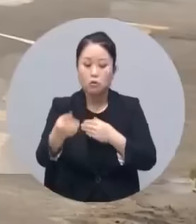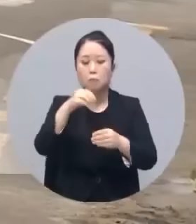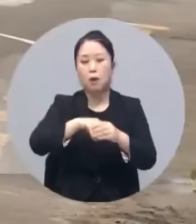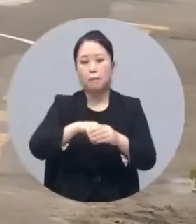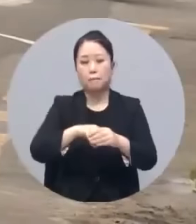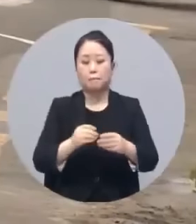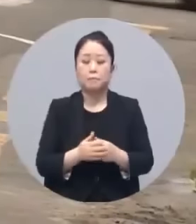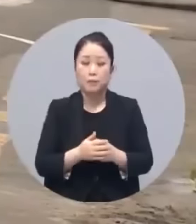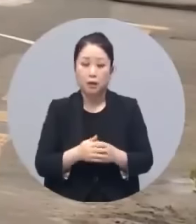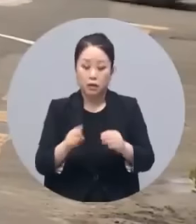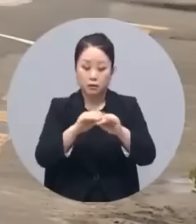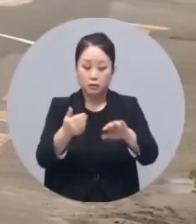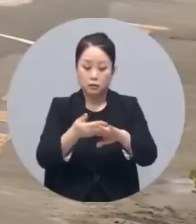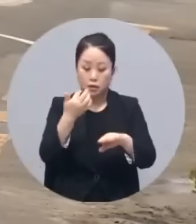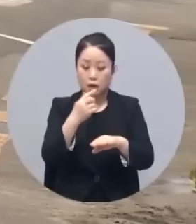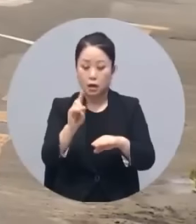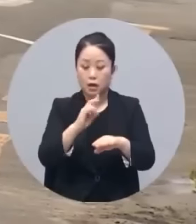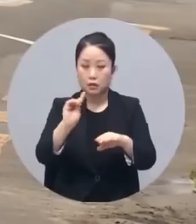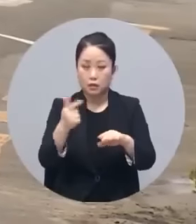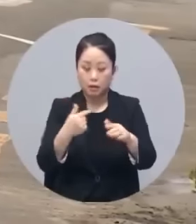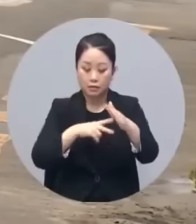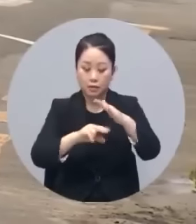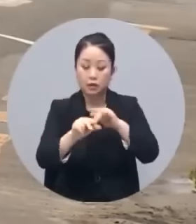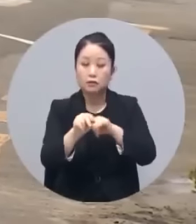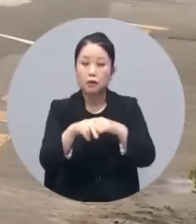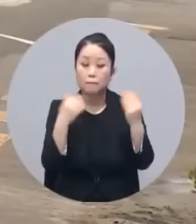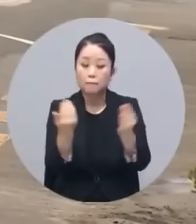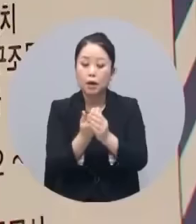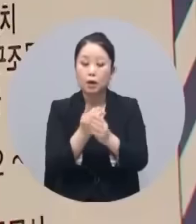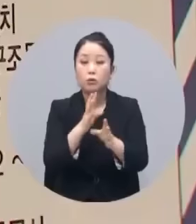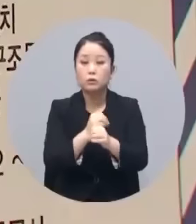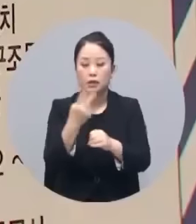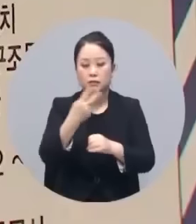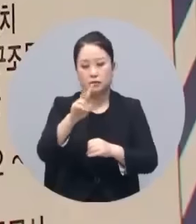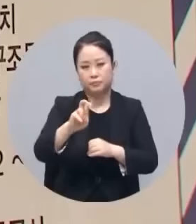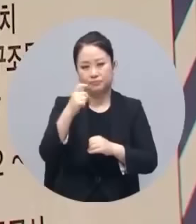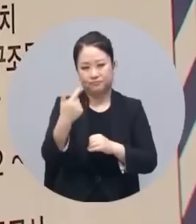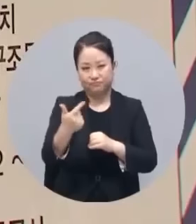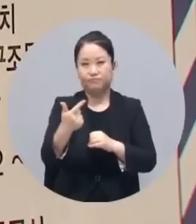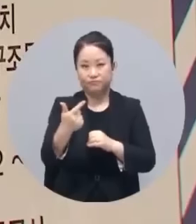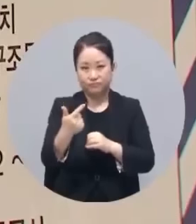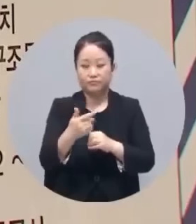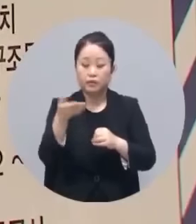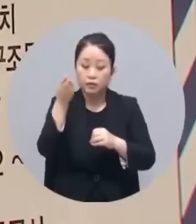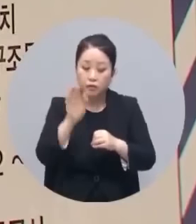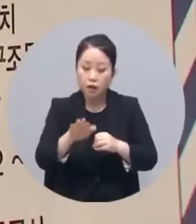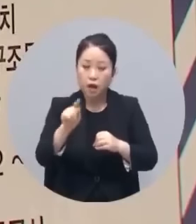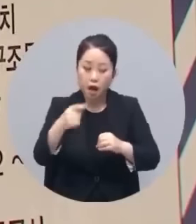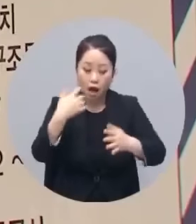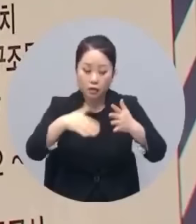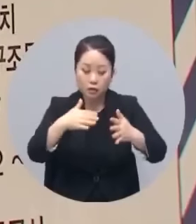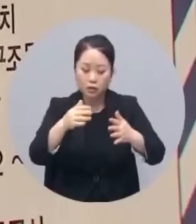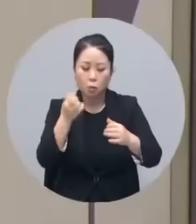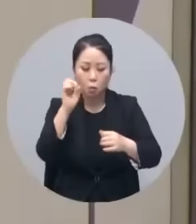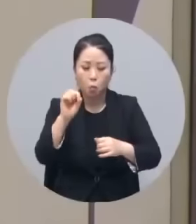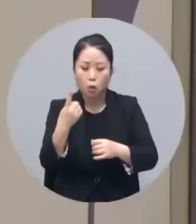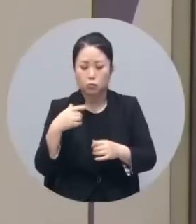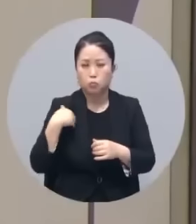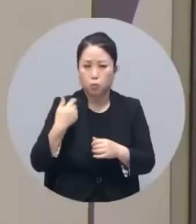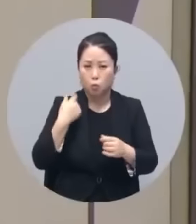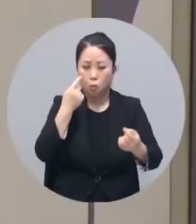포함됐습니다 사상 하단선 지하철 공사 왕공 시하는 오는 2026년 아직은 정확한 원인도 모른채